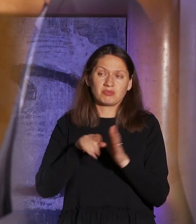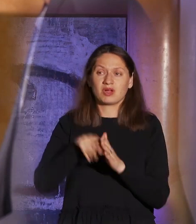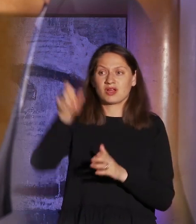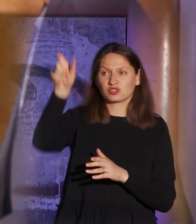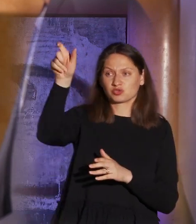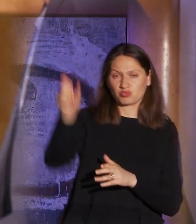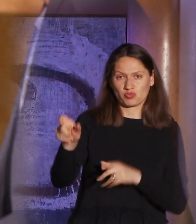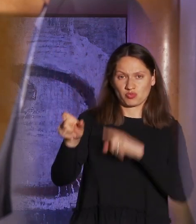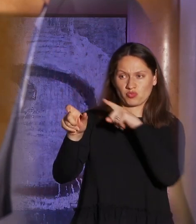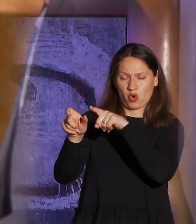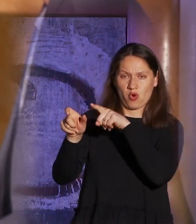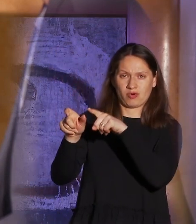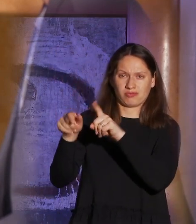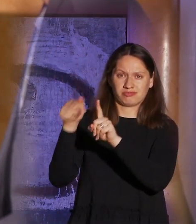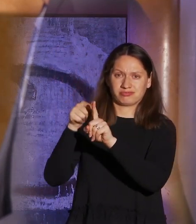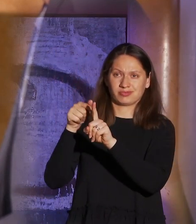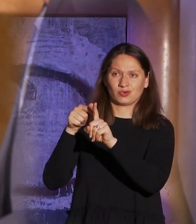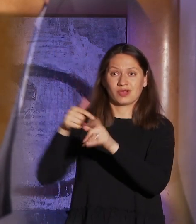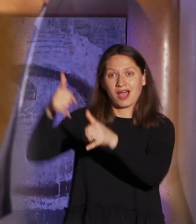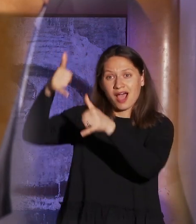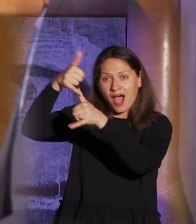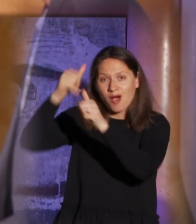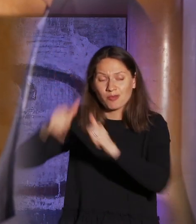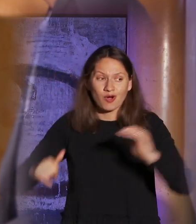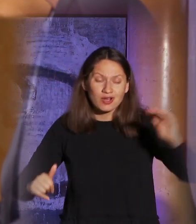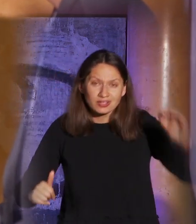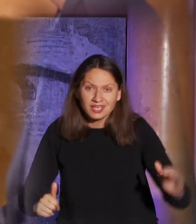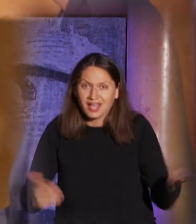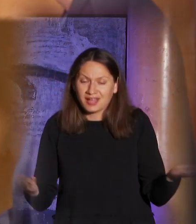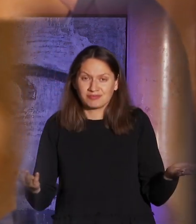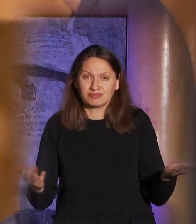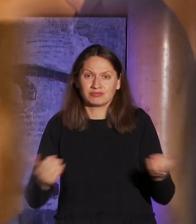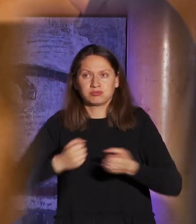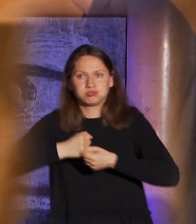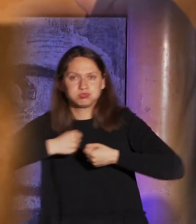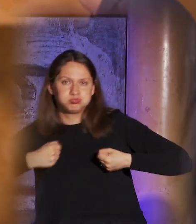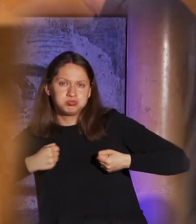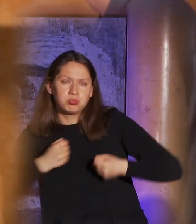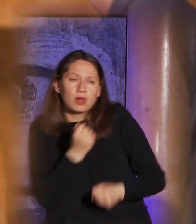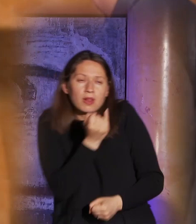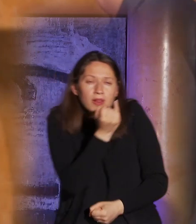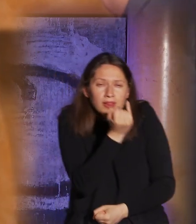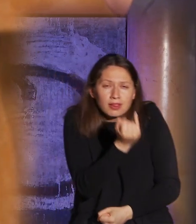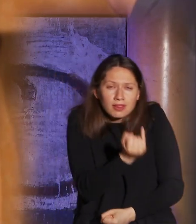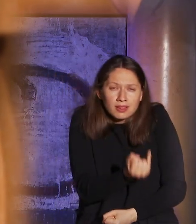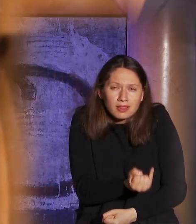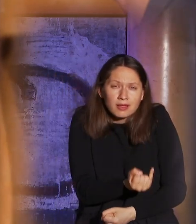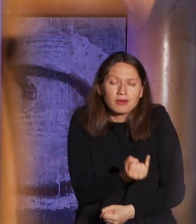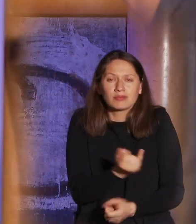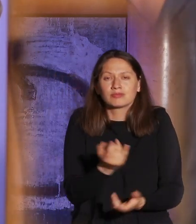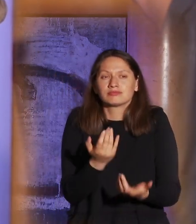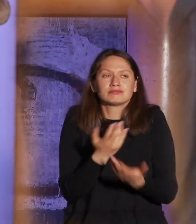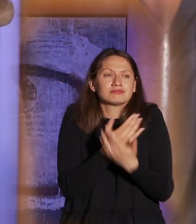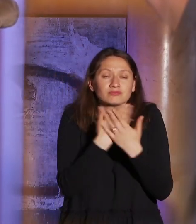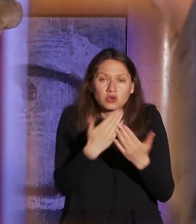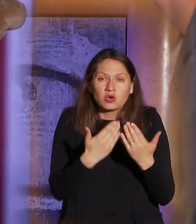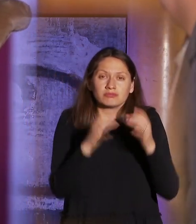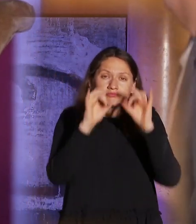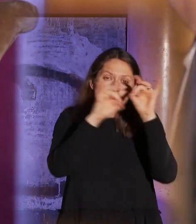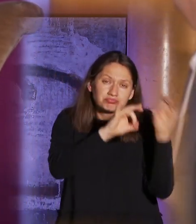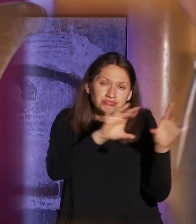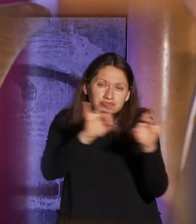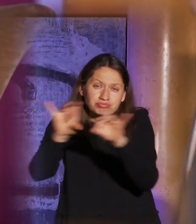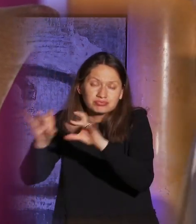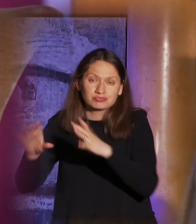Jis yra aukštas arba žemas. Labai stambesnis, arba toks įvairus, jis įvairus